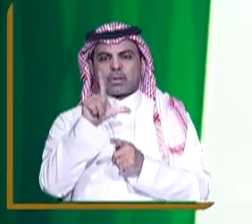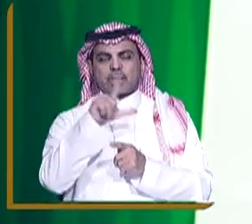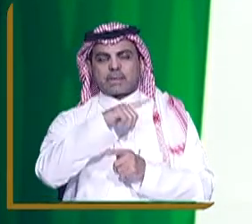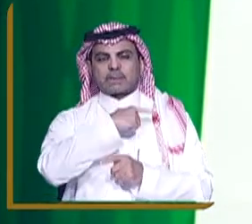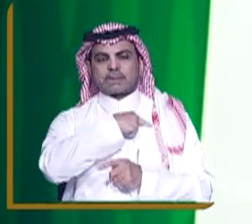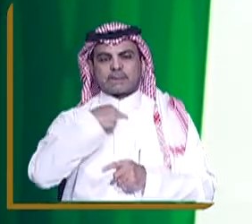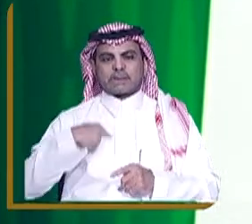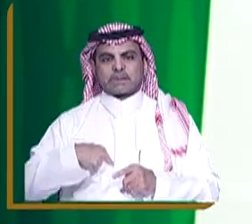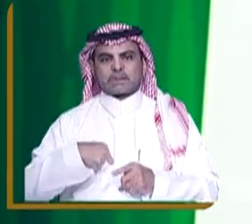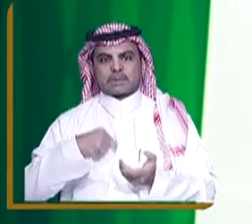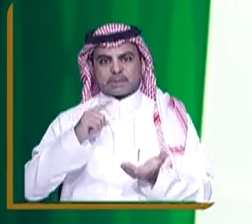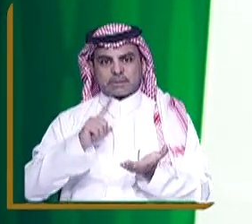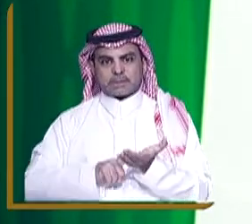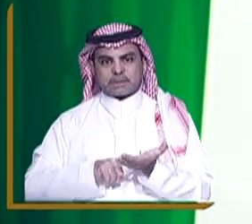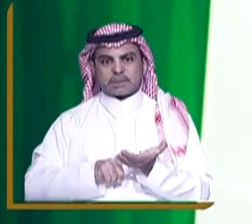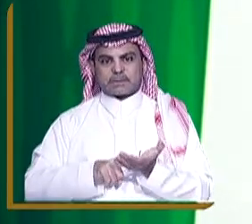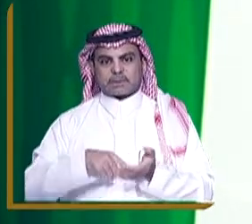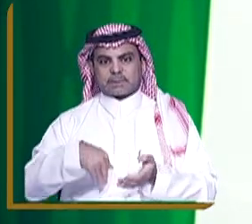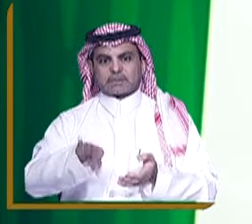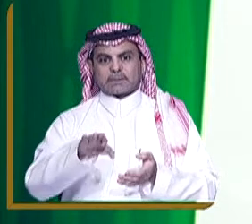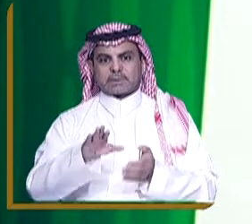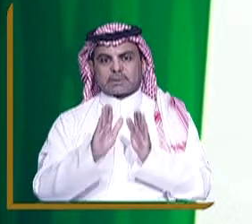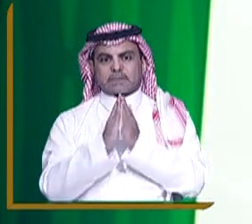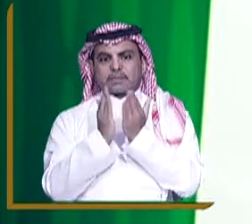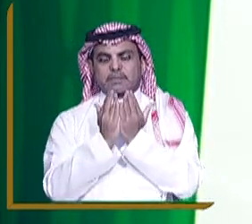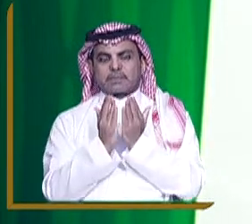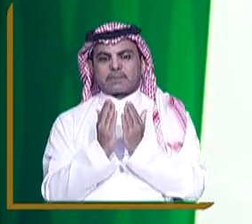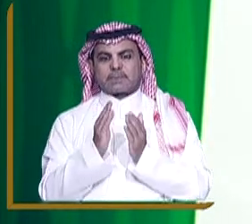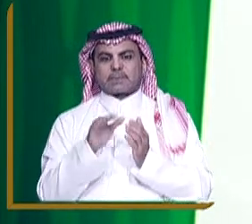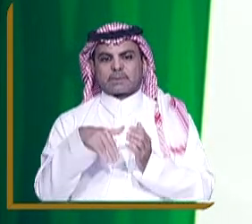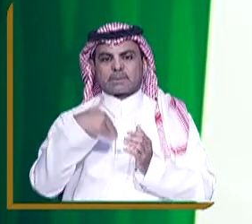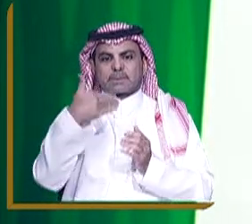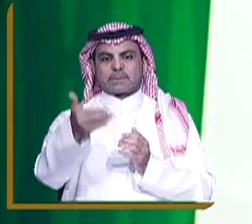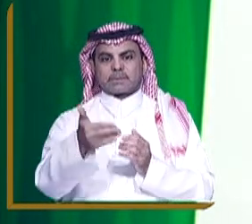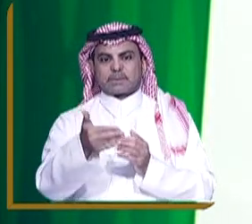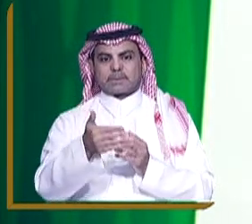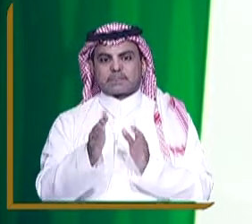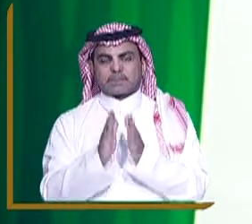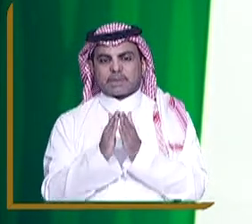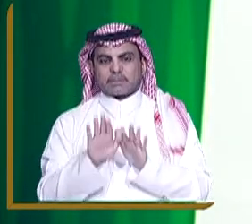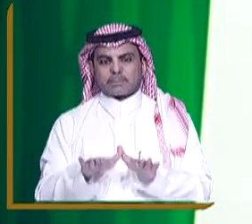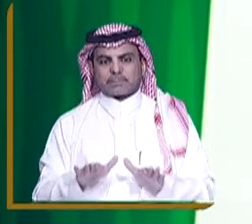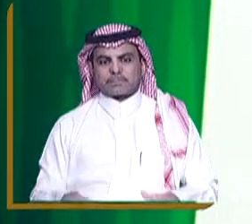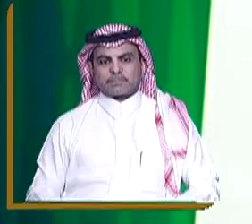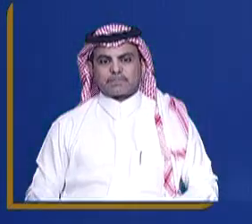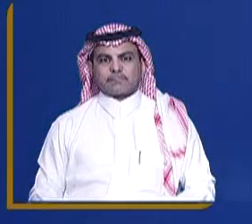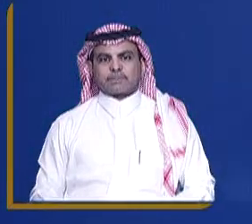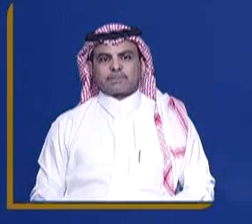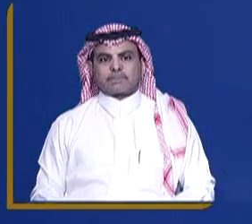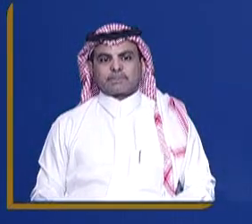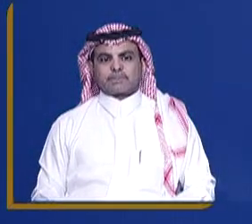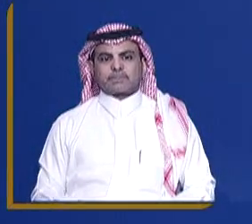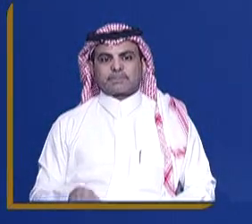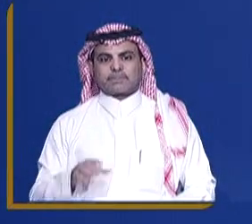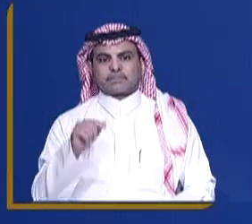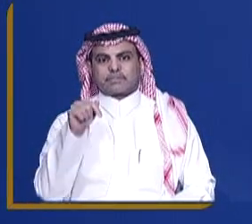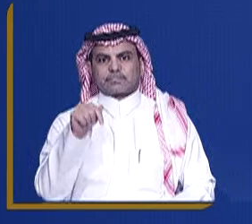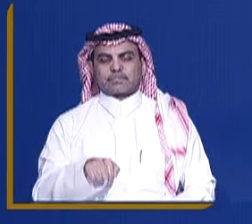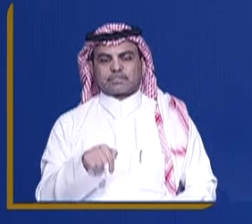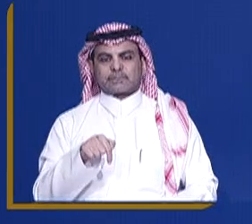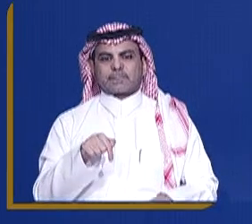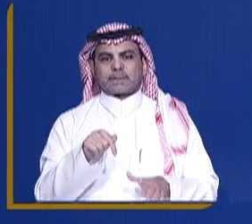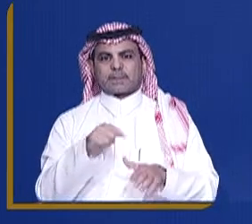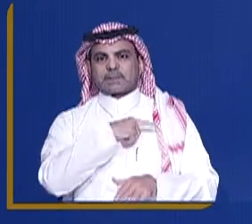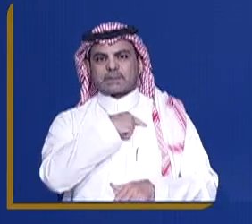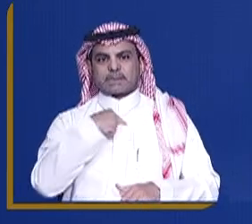هل ستطبق خلال المناهج في الأعوام القادمة؟ وشكرا لك. شكرا جزيلا. في الواقع طبعا اللغة